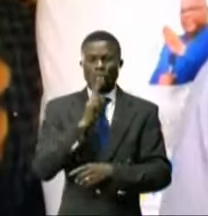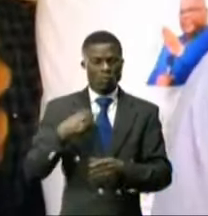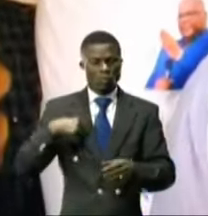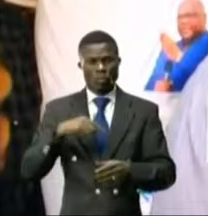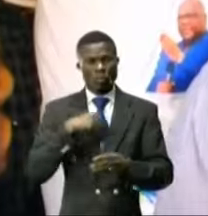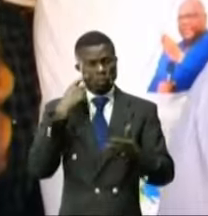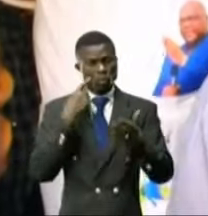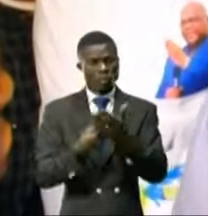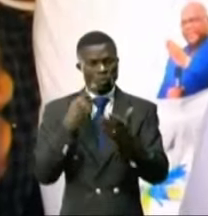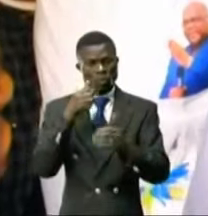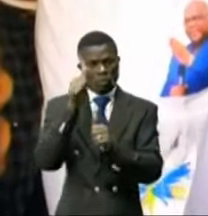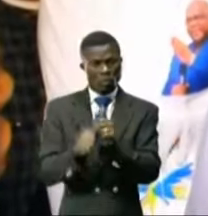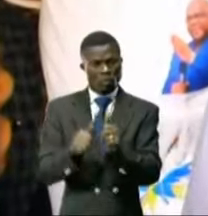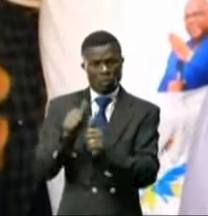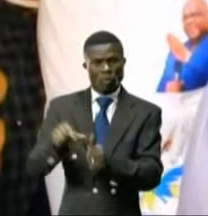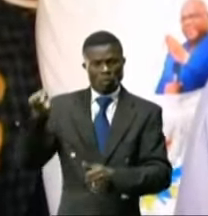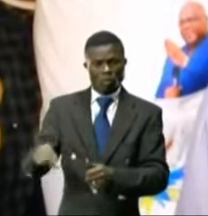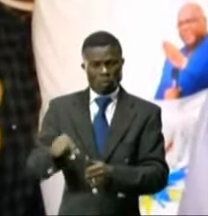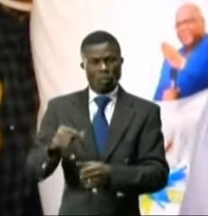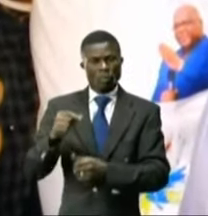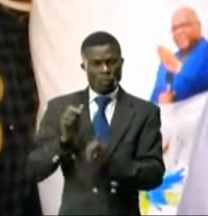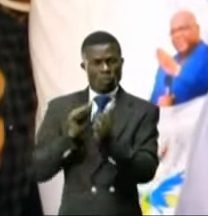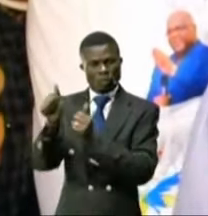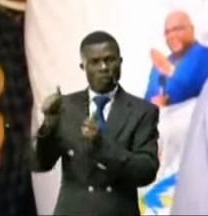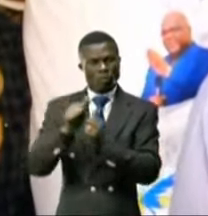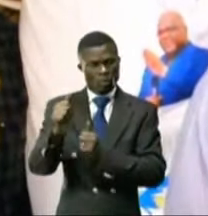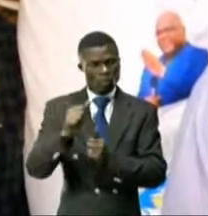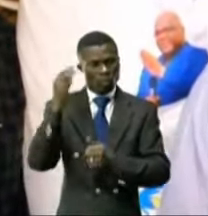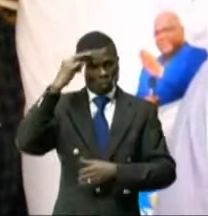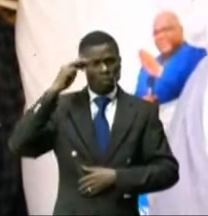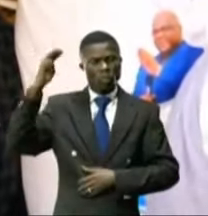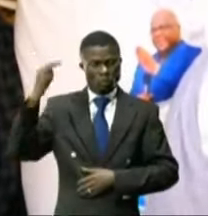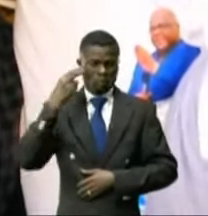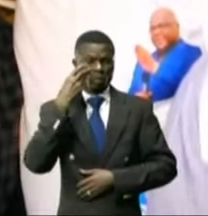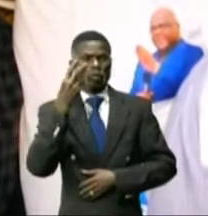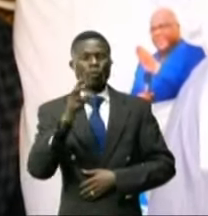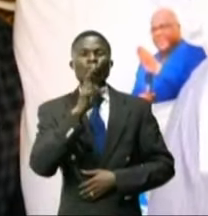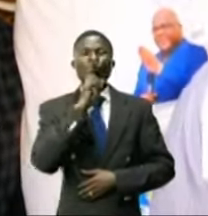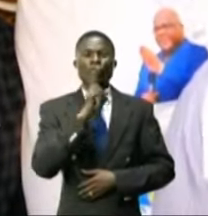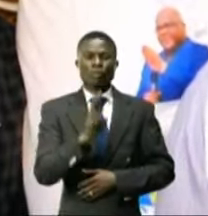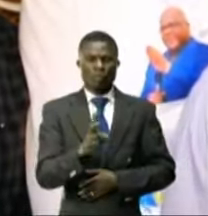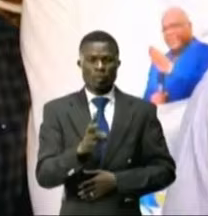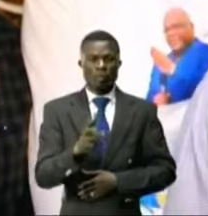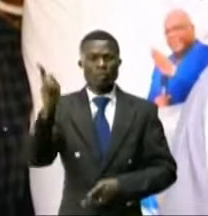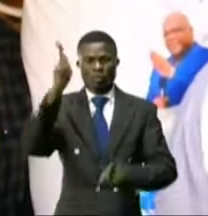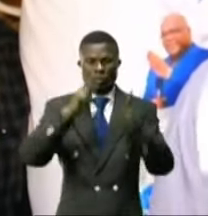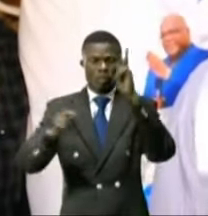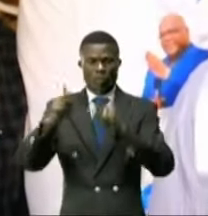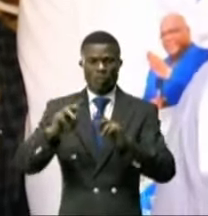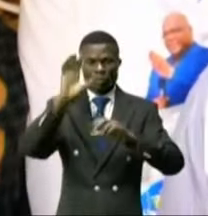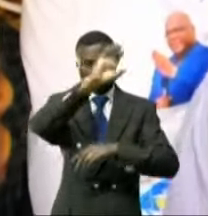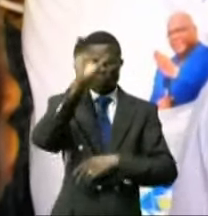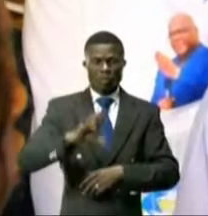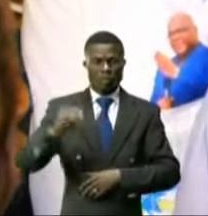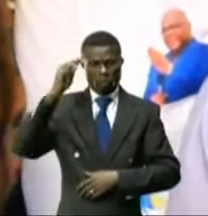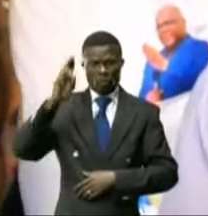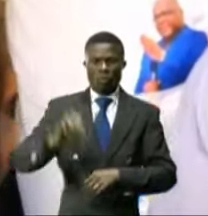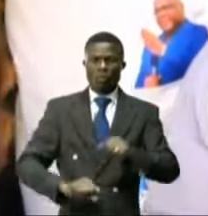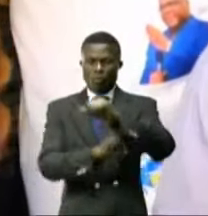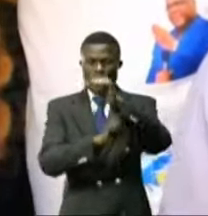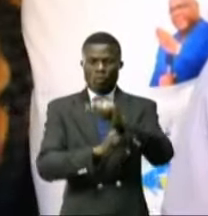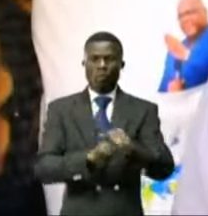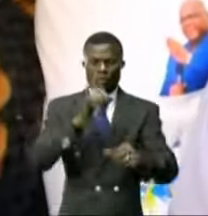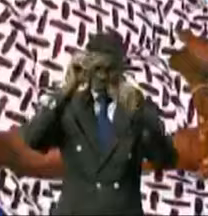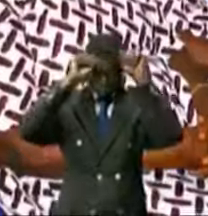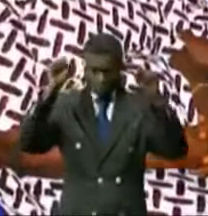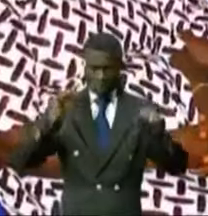constatons, dans chaque quartier où nous passons de Mongafula, nous sentons que la population de Mongafula est derrière le chef de l'État,